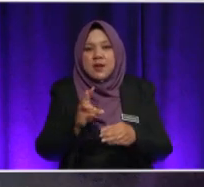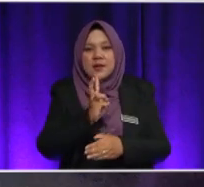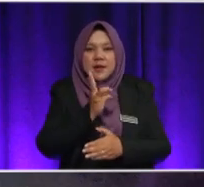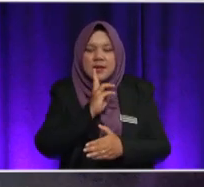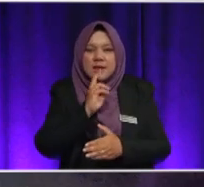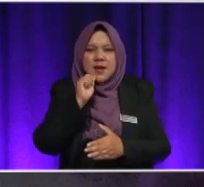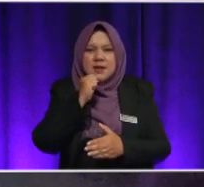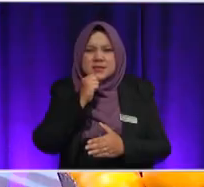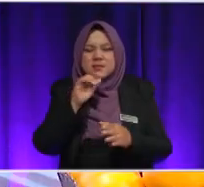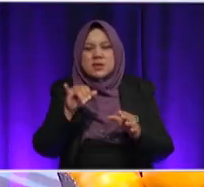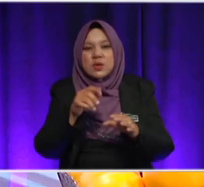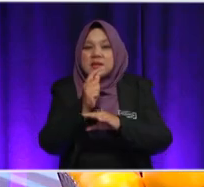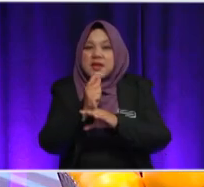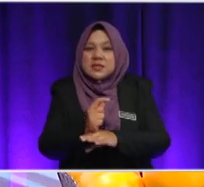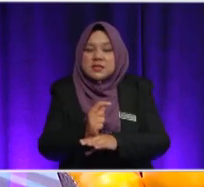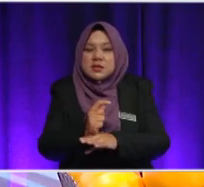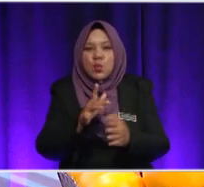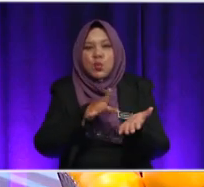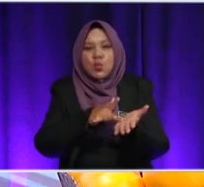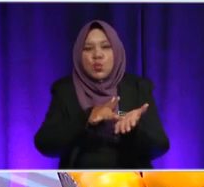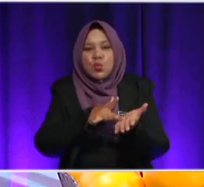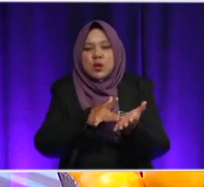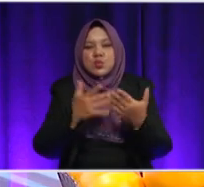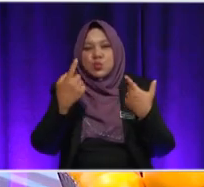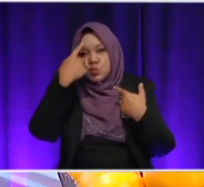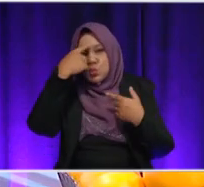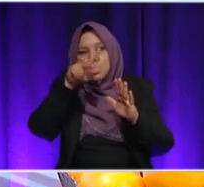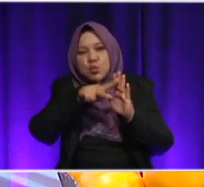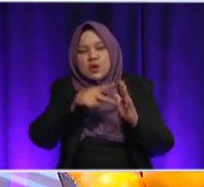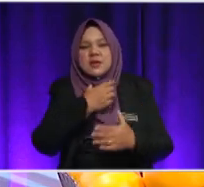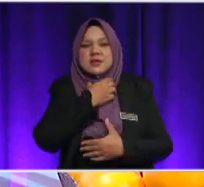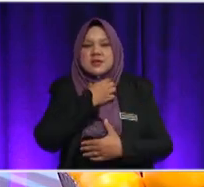merupakan kaidah alternatif tradisional untuk kita tuh